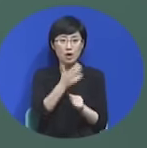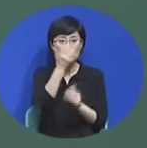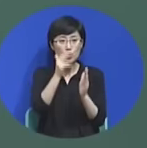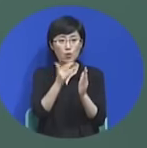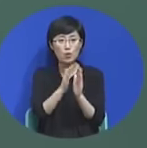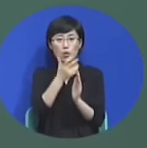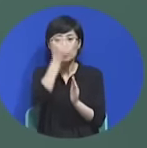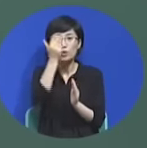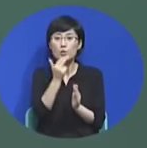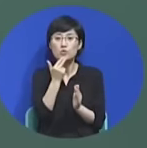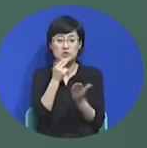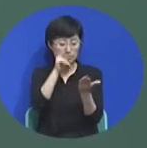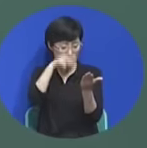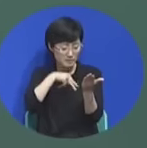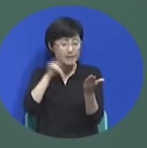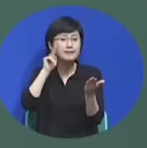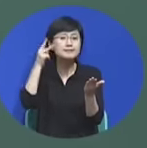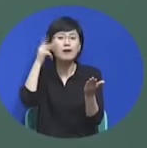오겠다.